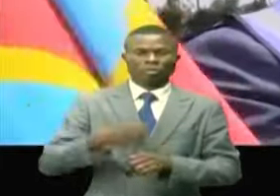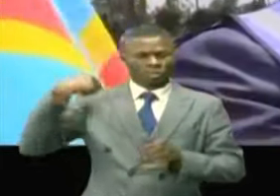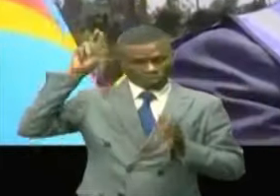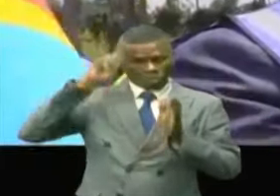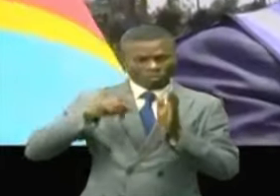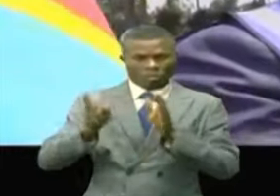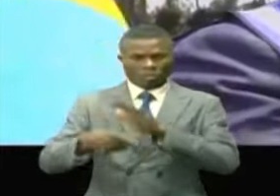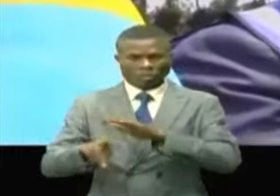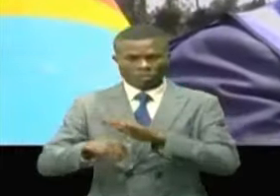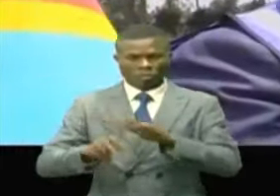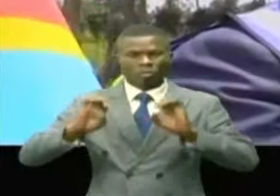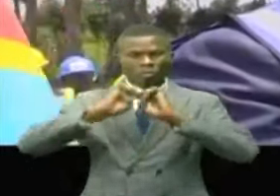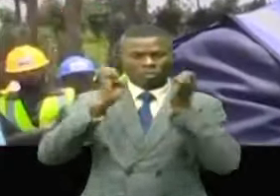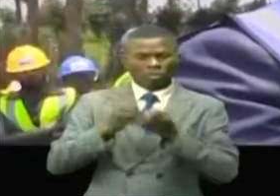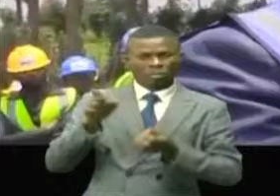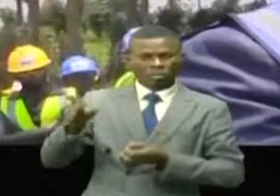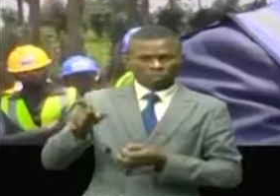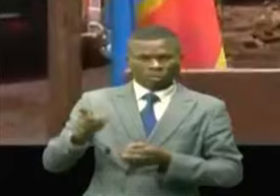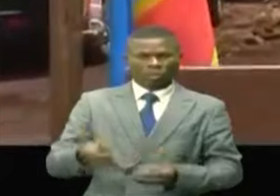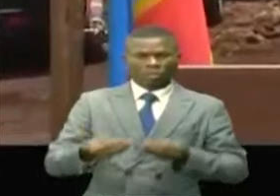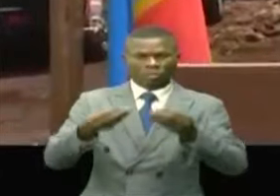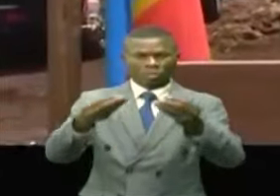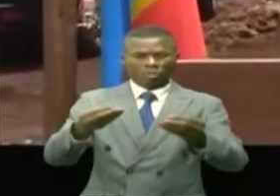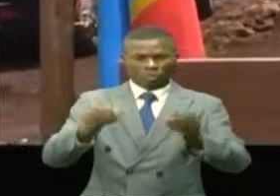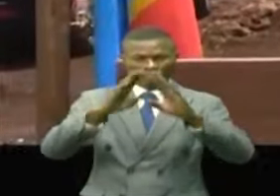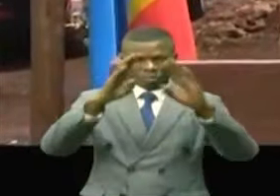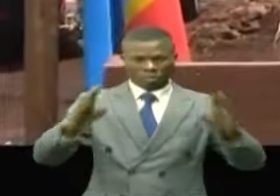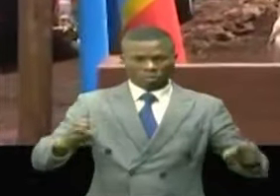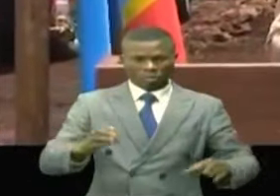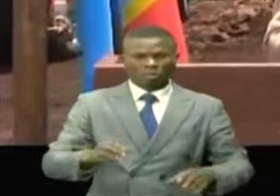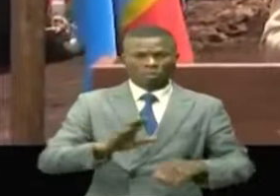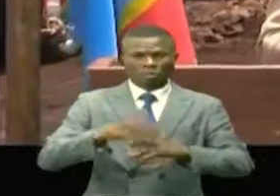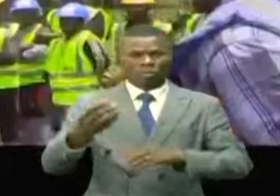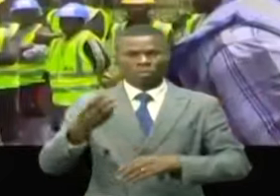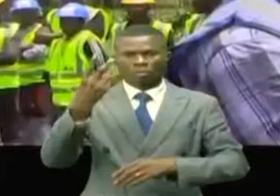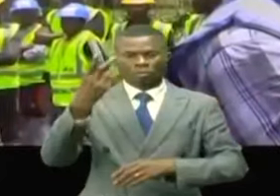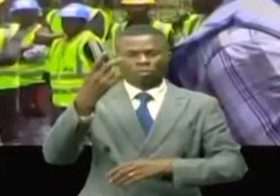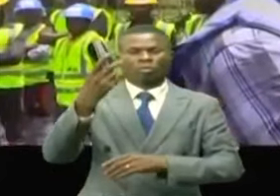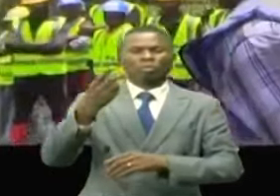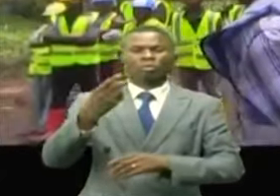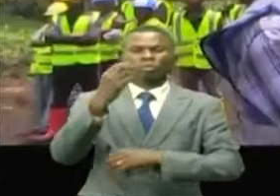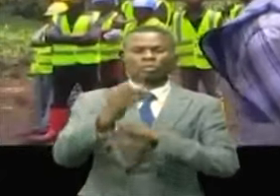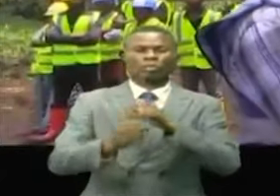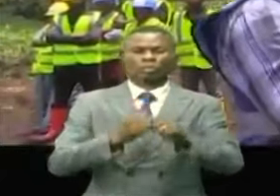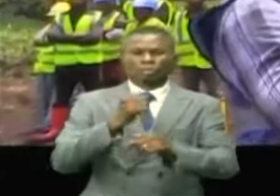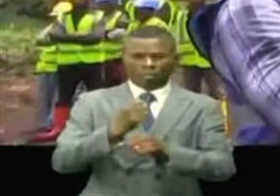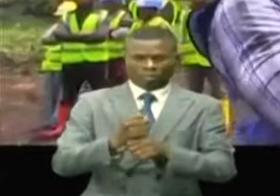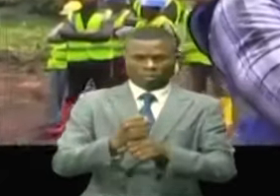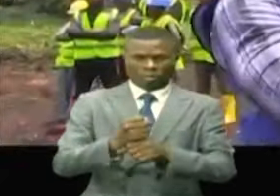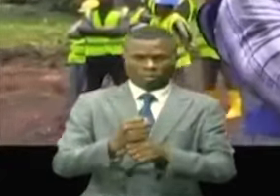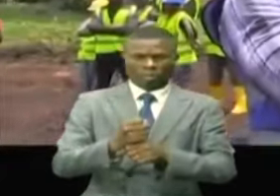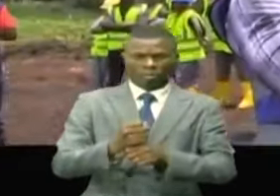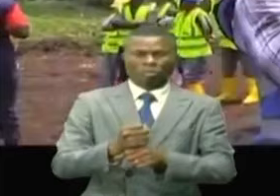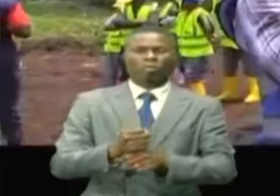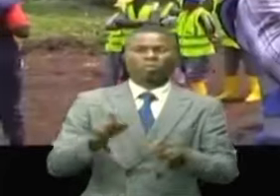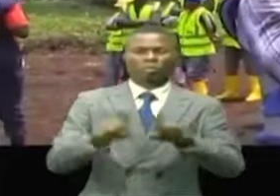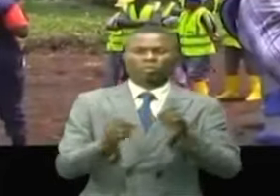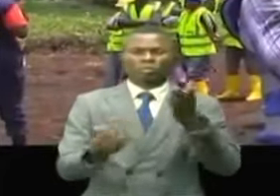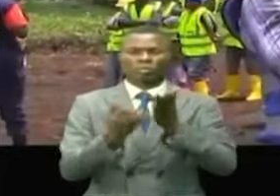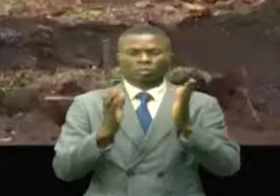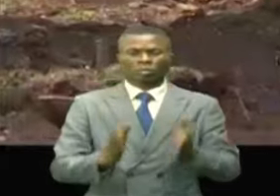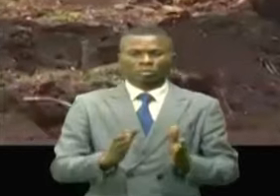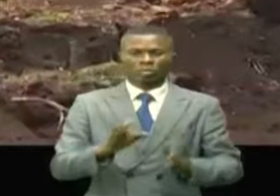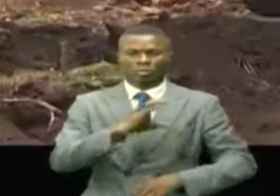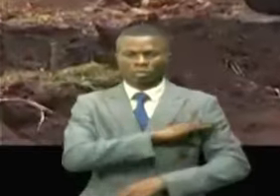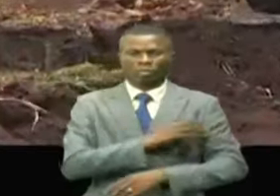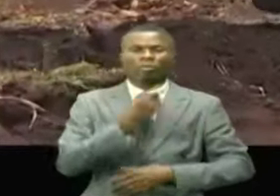que son entreprise remettra l'ouvrage dans 24 mois comme l'a précisé l'ingénieur civil Christian Faissal